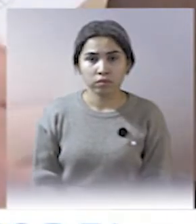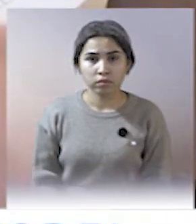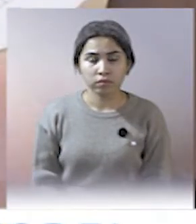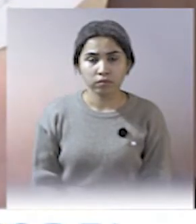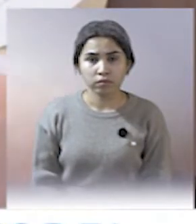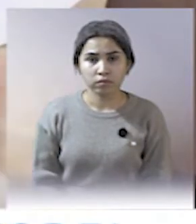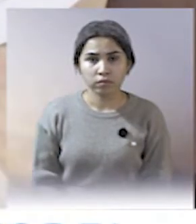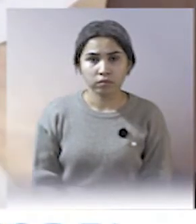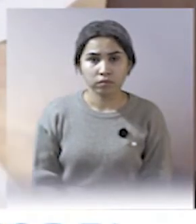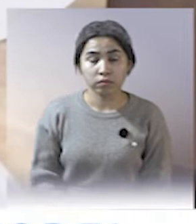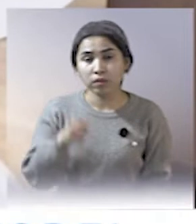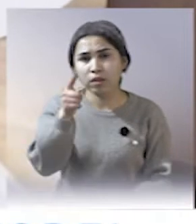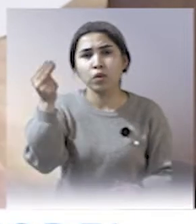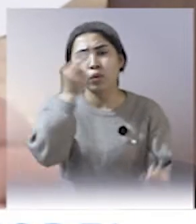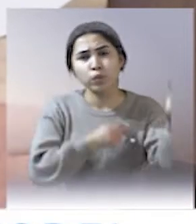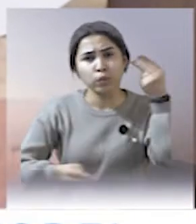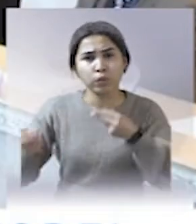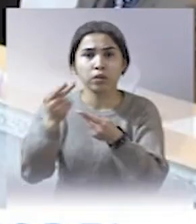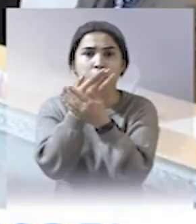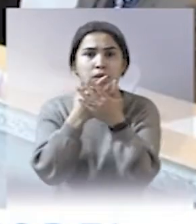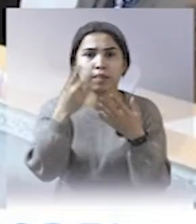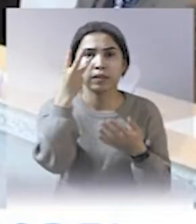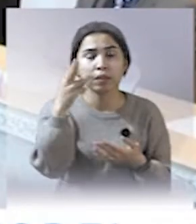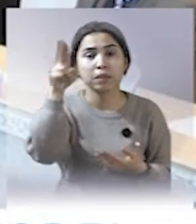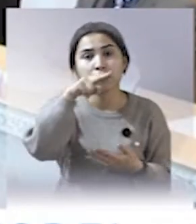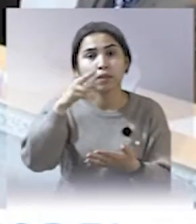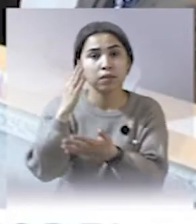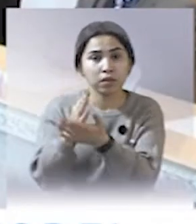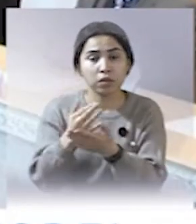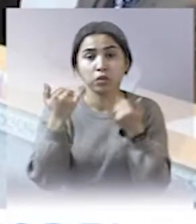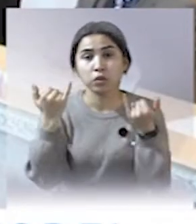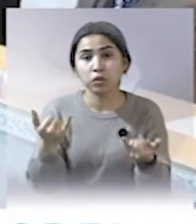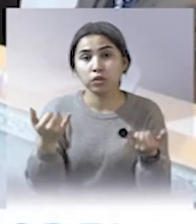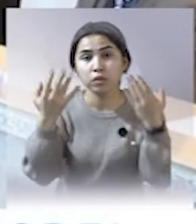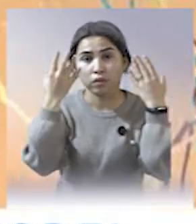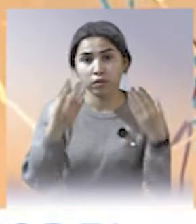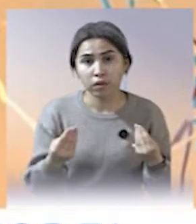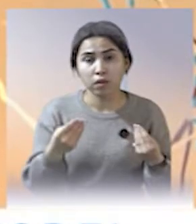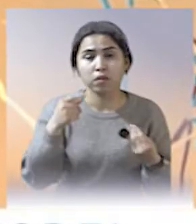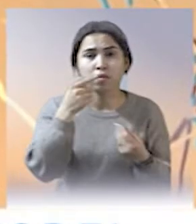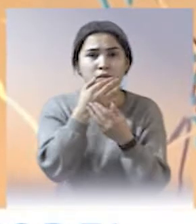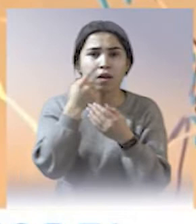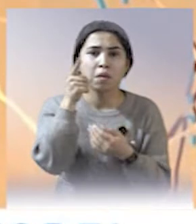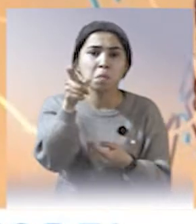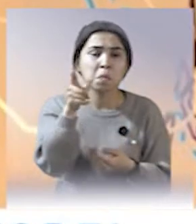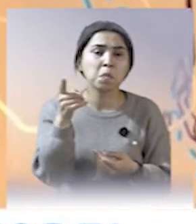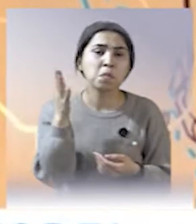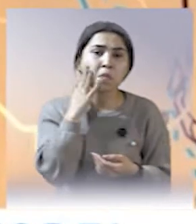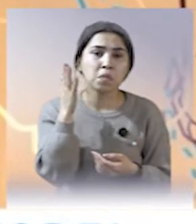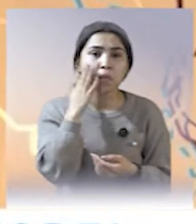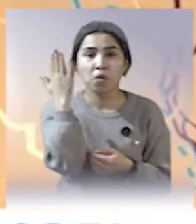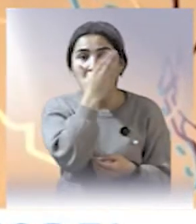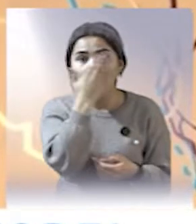Айта кету керек, мұндағы суреттер 3D өлшемінде бейнеленген. Қазірдің өзінде тізімгенген нысандар жайлы 1 минутқа шақталған